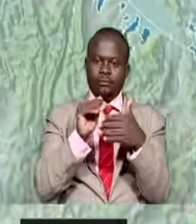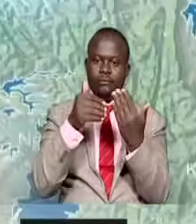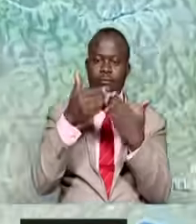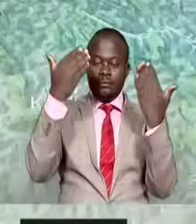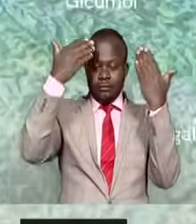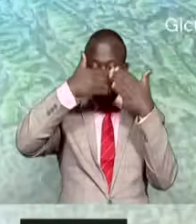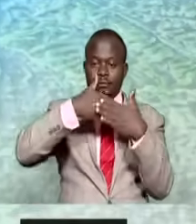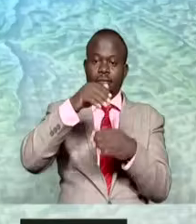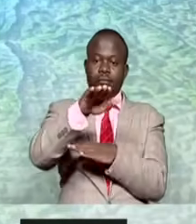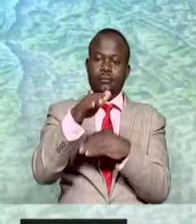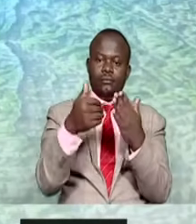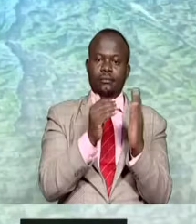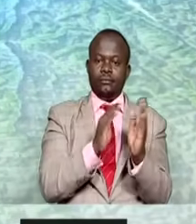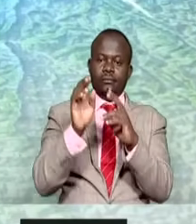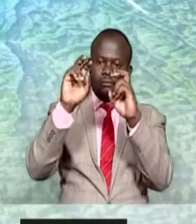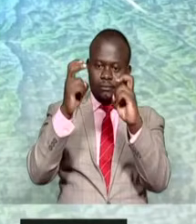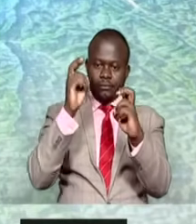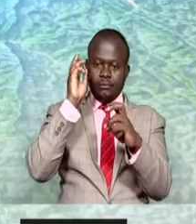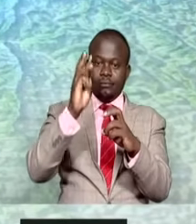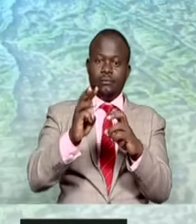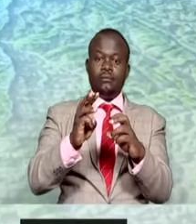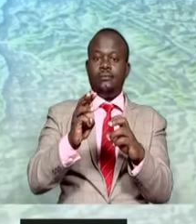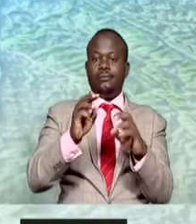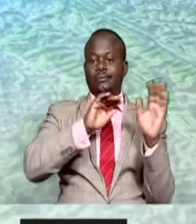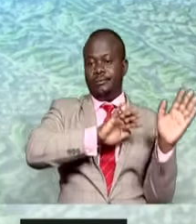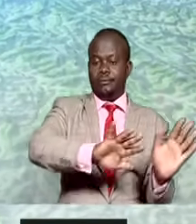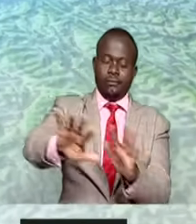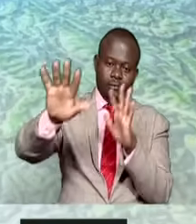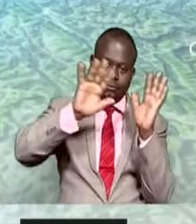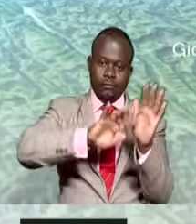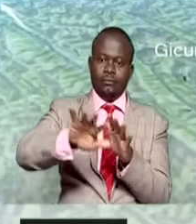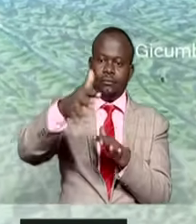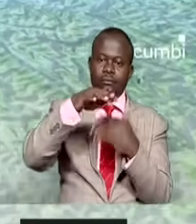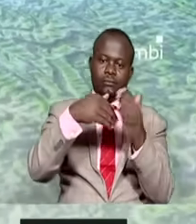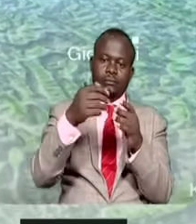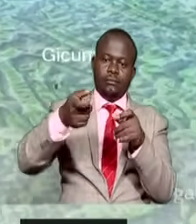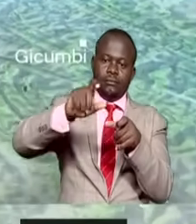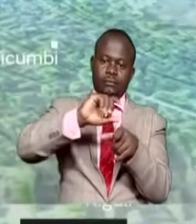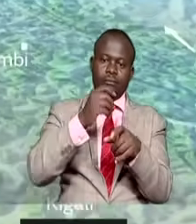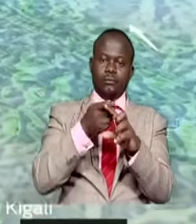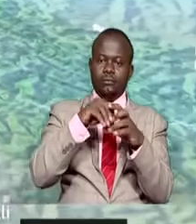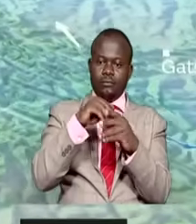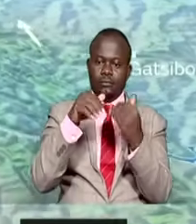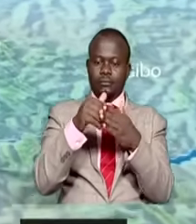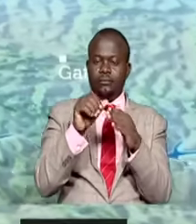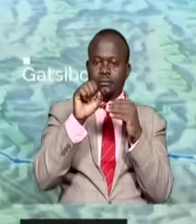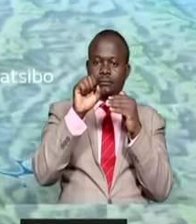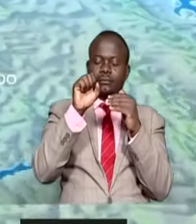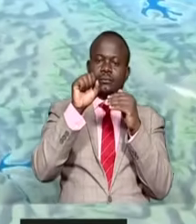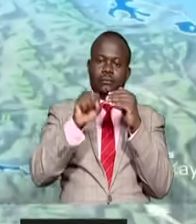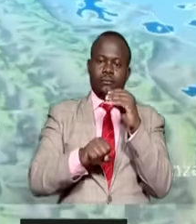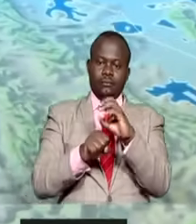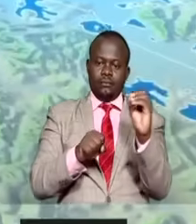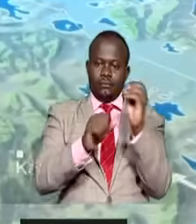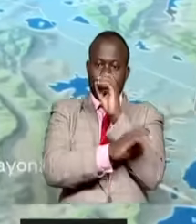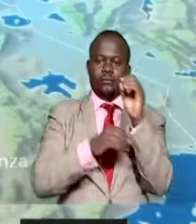n'amasaha y'igicamunsi biteganyijwe yuko tuzaramukana umuyaga uringaniye uzagenda wiyongera uturuka mu majyepfo y'uburasirazuba